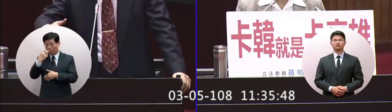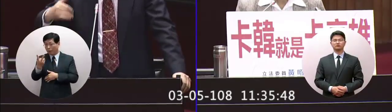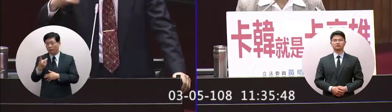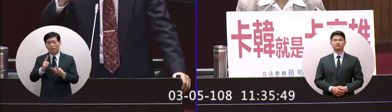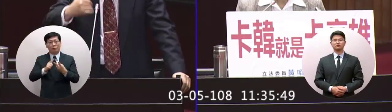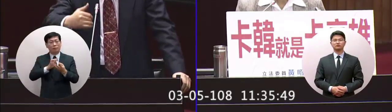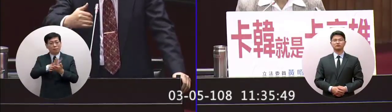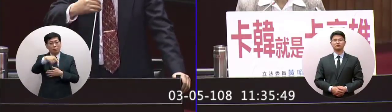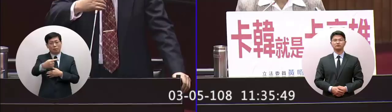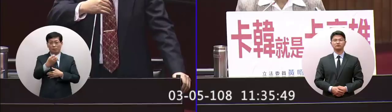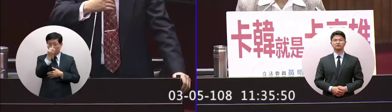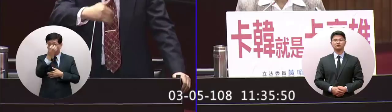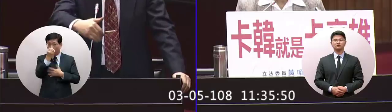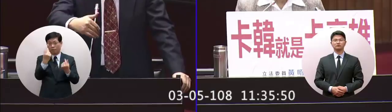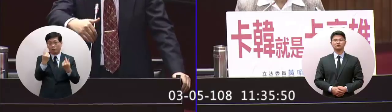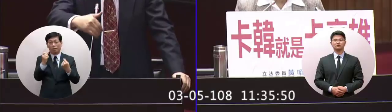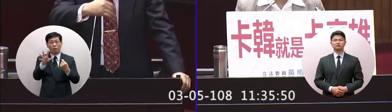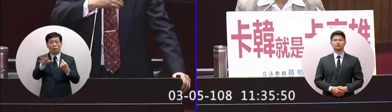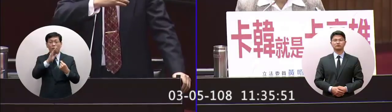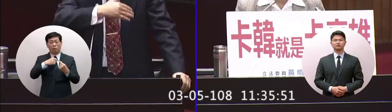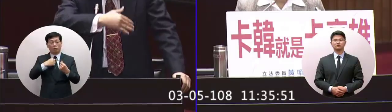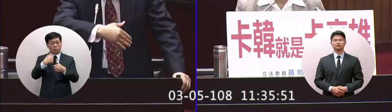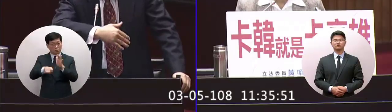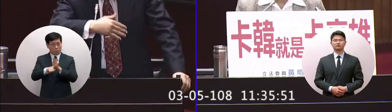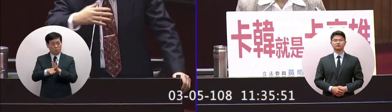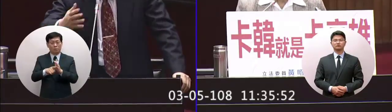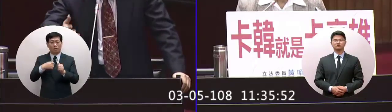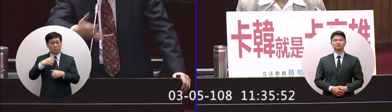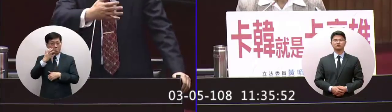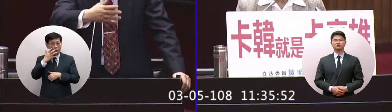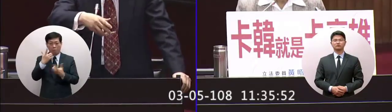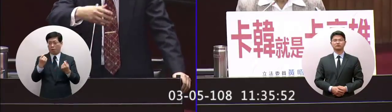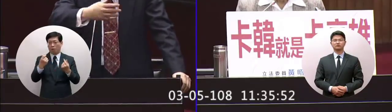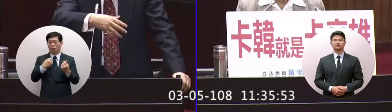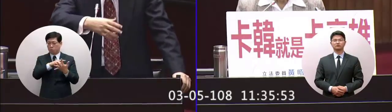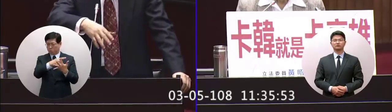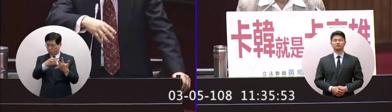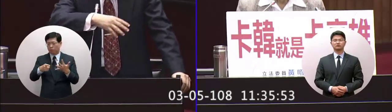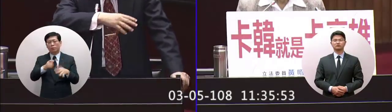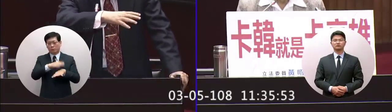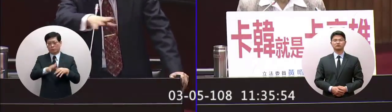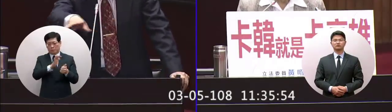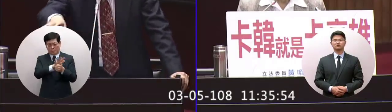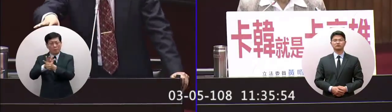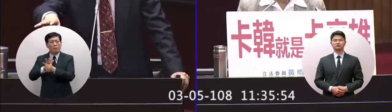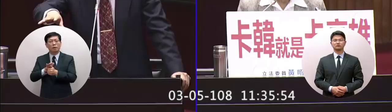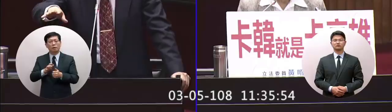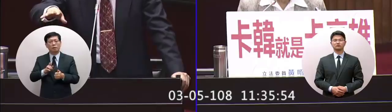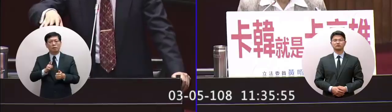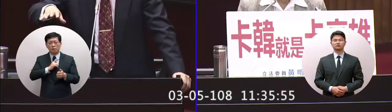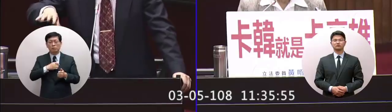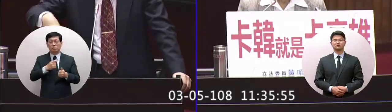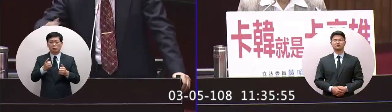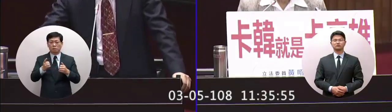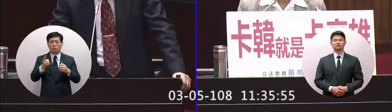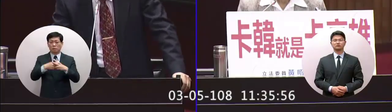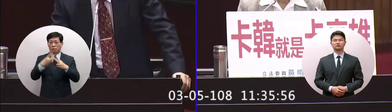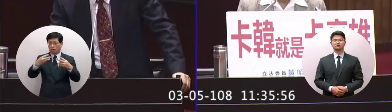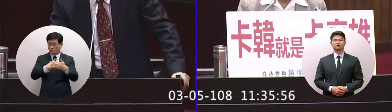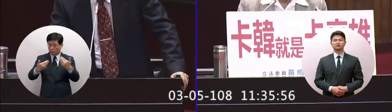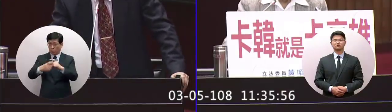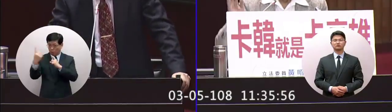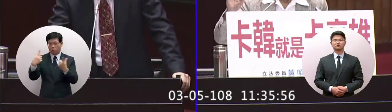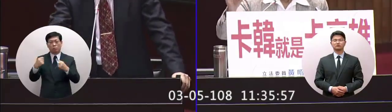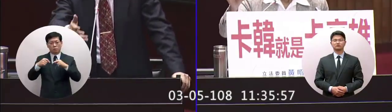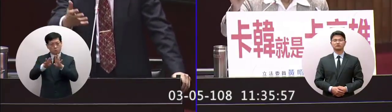我们在香港都有驻外代表，澳门，我们的一路来协助他。后来他会从小山东回来，我们金门也